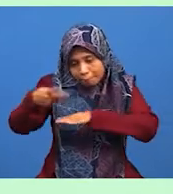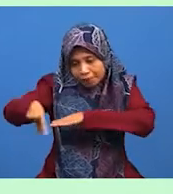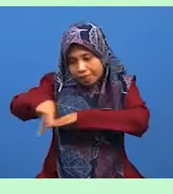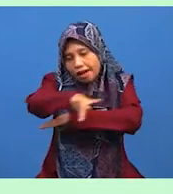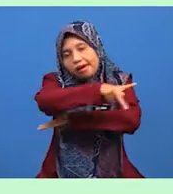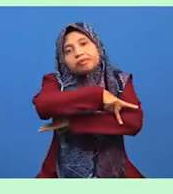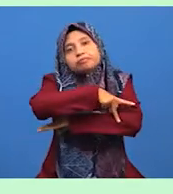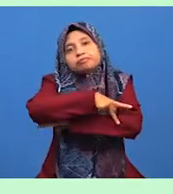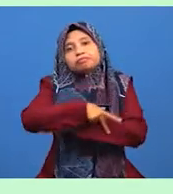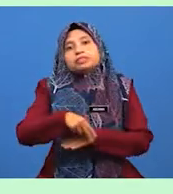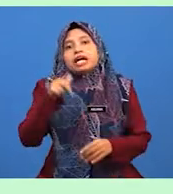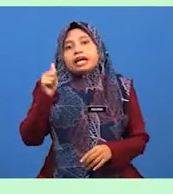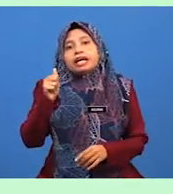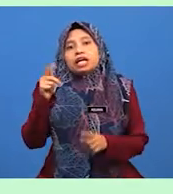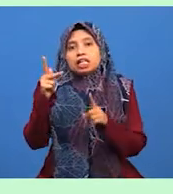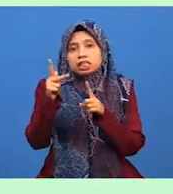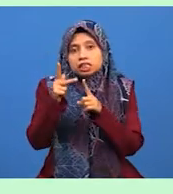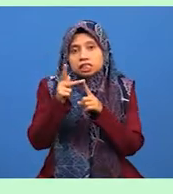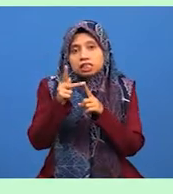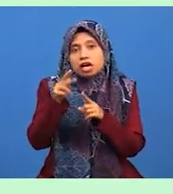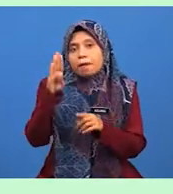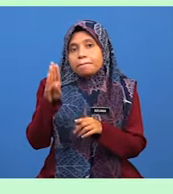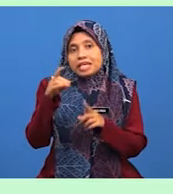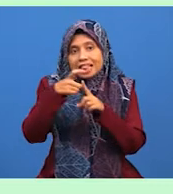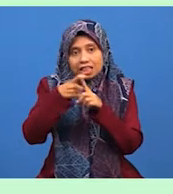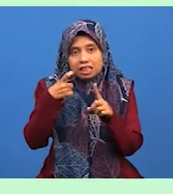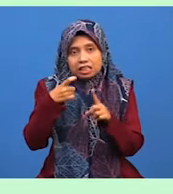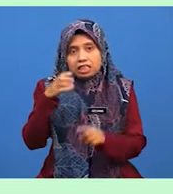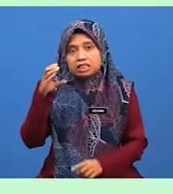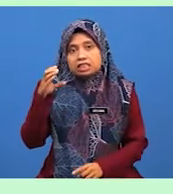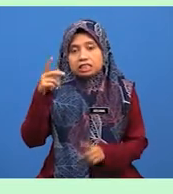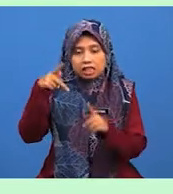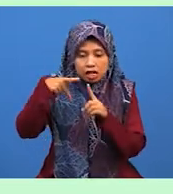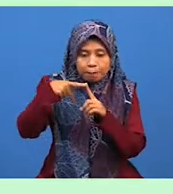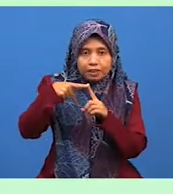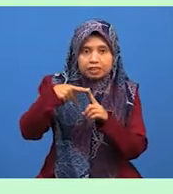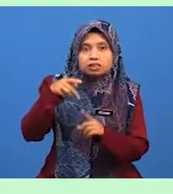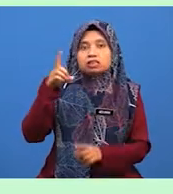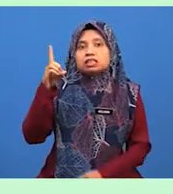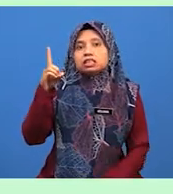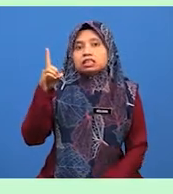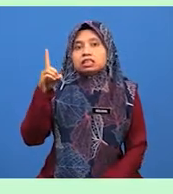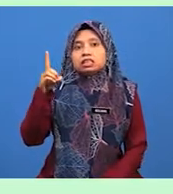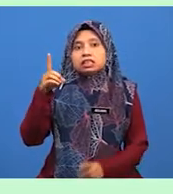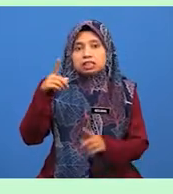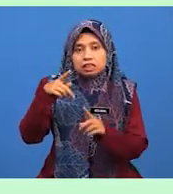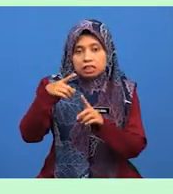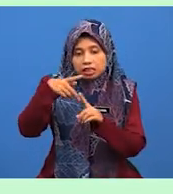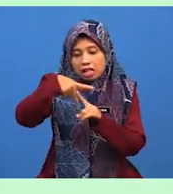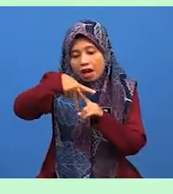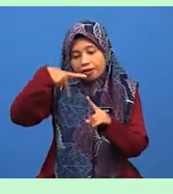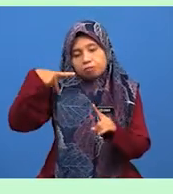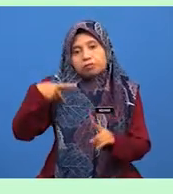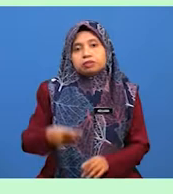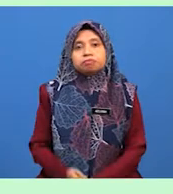A. Ke. B. Dari. C. Kepada. Dan